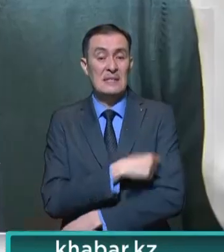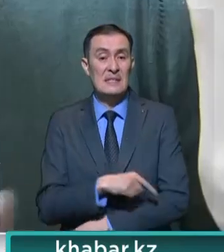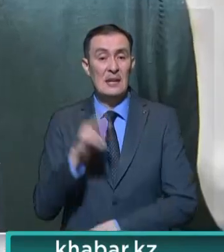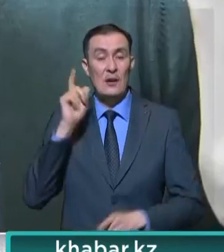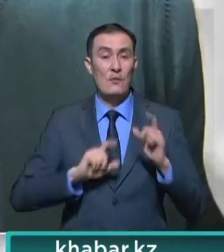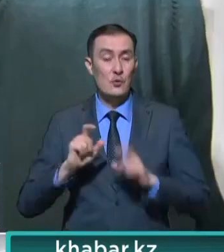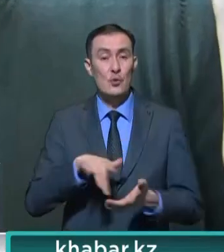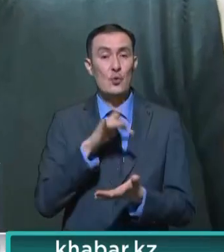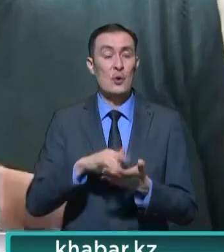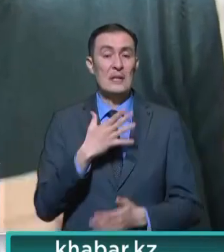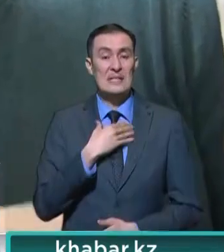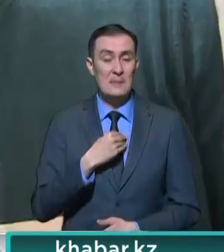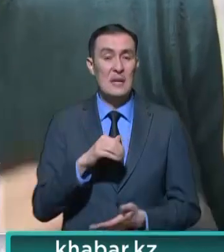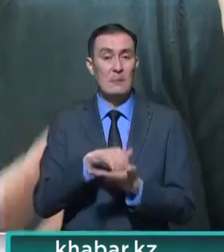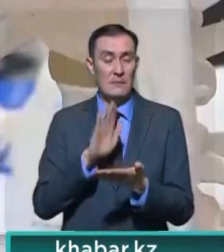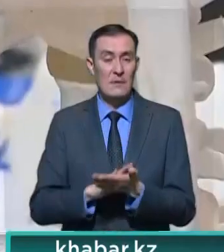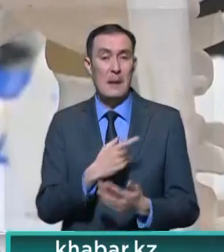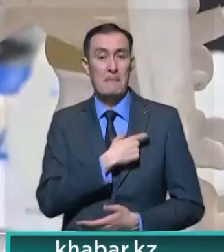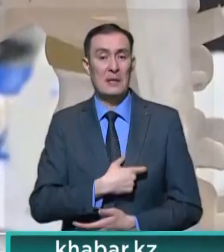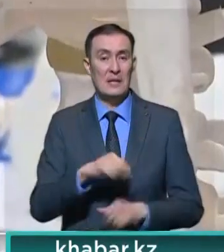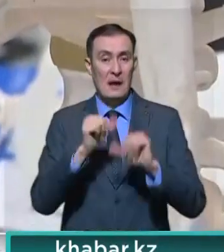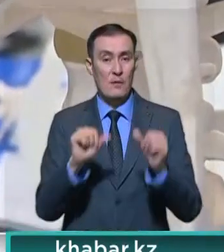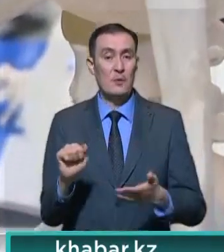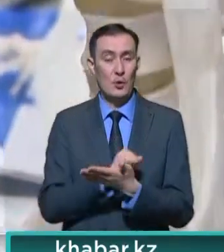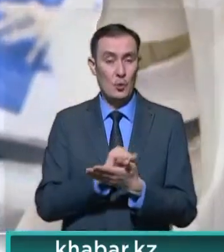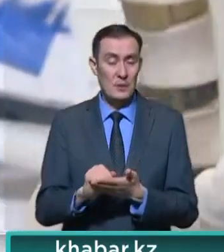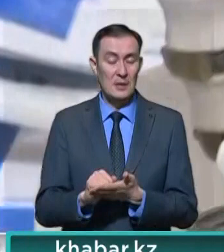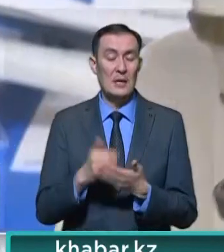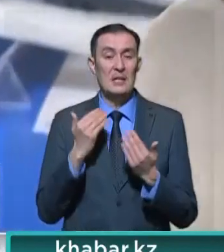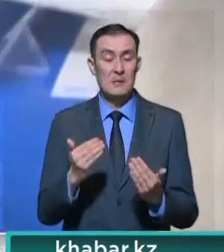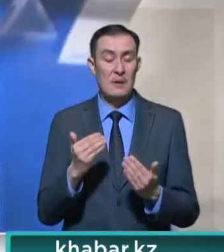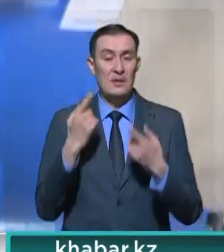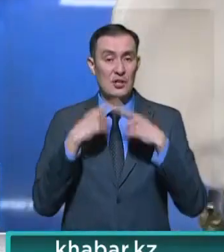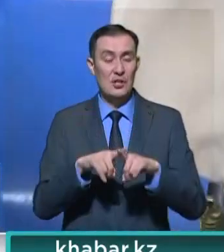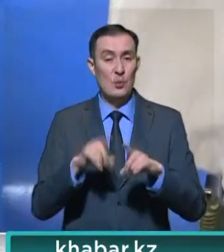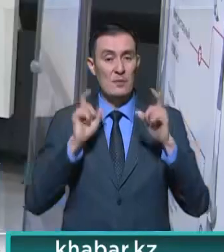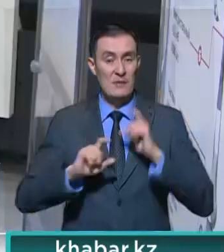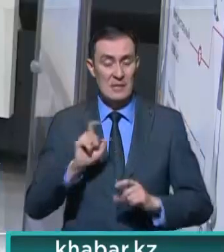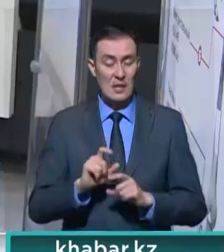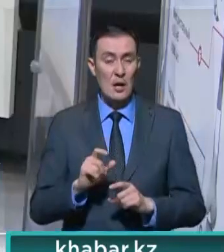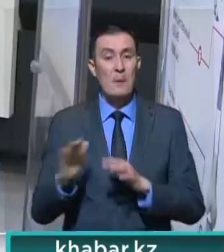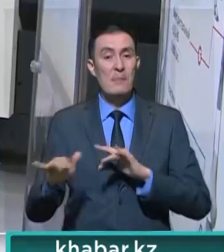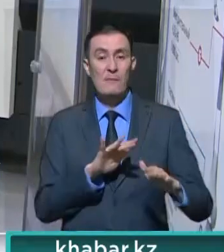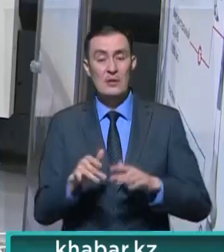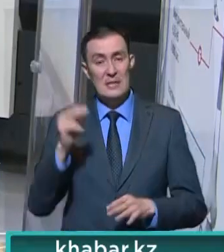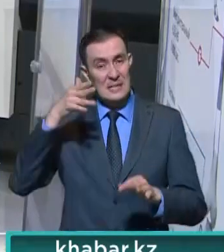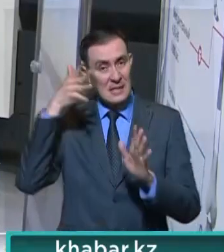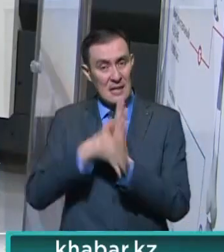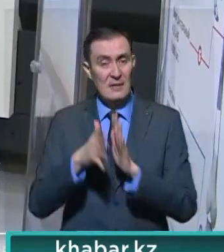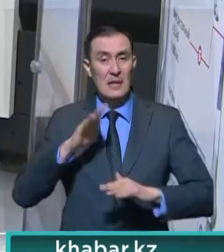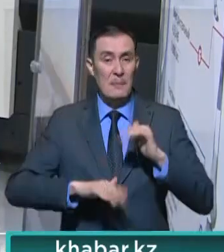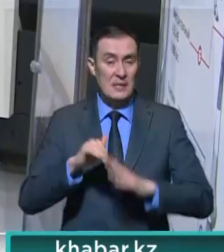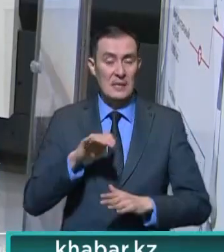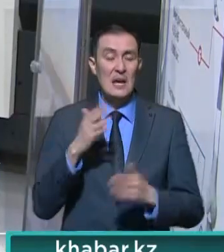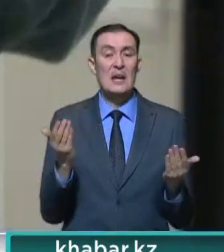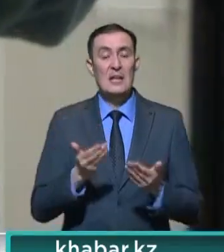«Семея» уже получил необходимые патенты, и сотрудники Центра смарт-инженерии Восточно-Казахстанского технического университета уже проводят исследования на практике,